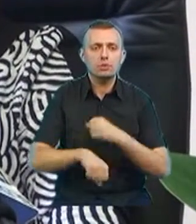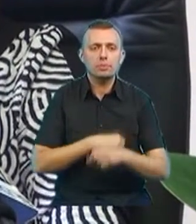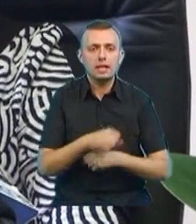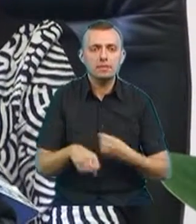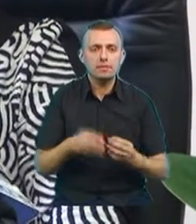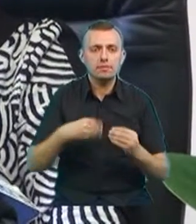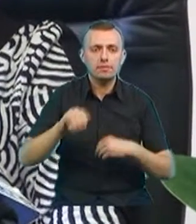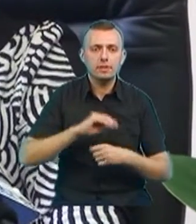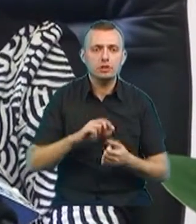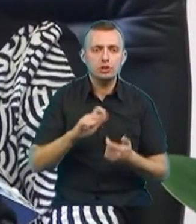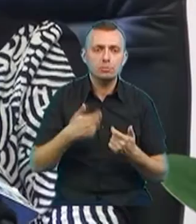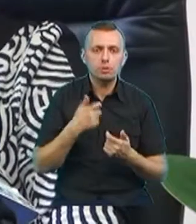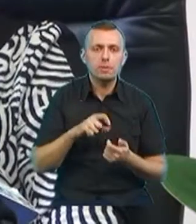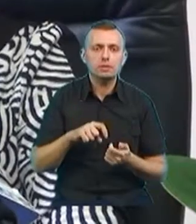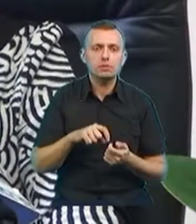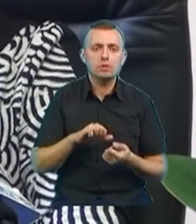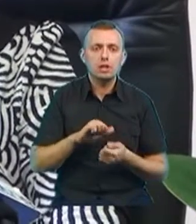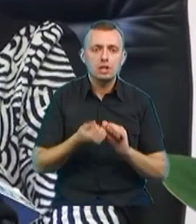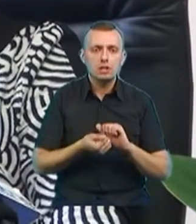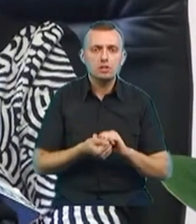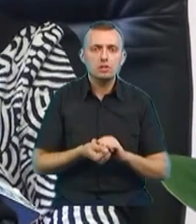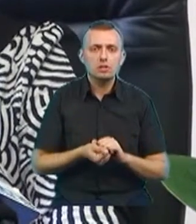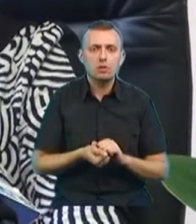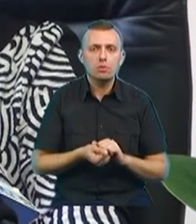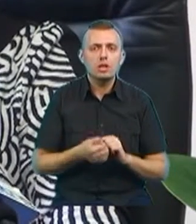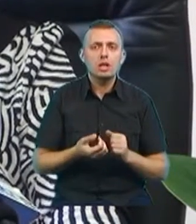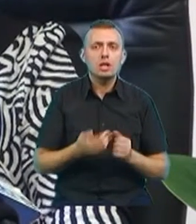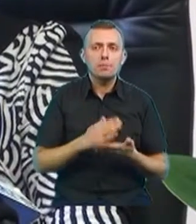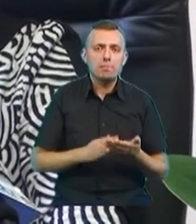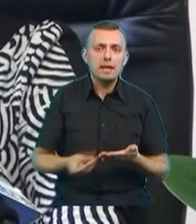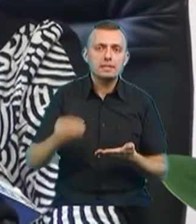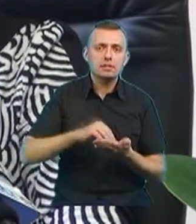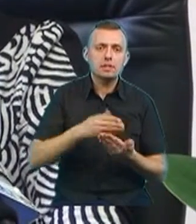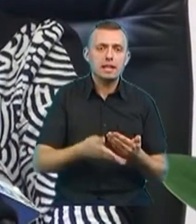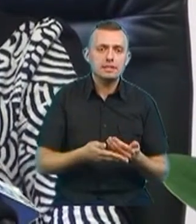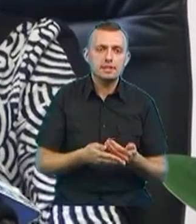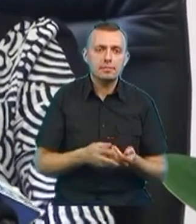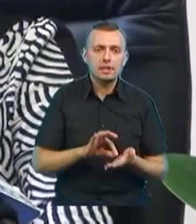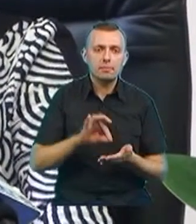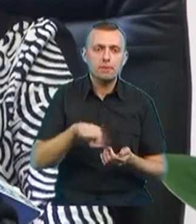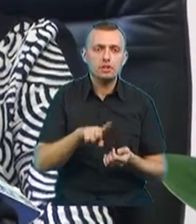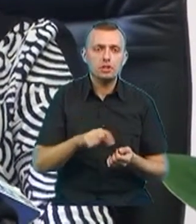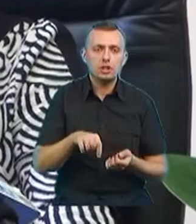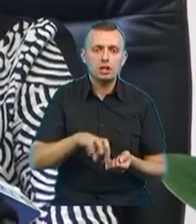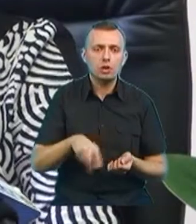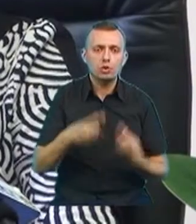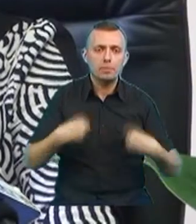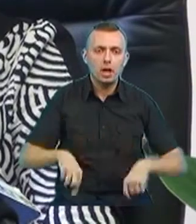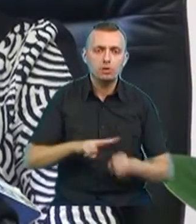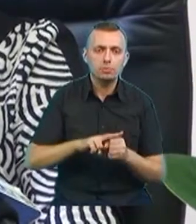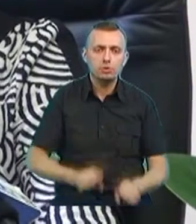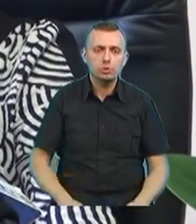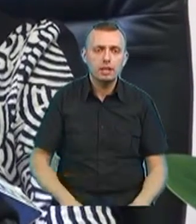wrześniu, ale w większości przypadków są to oferty niesubsydiowane. Pewnie, że spośród